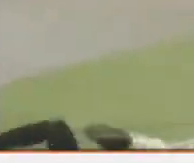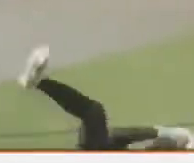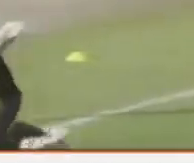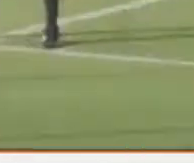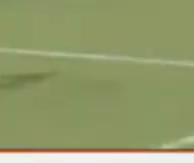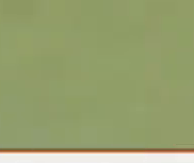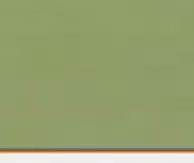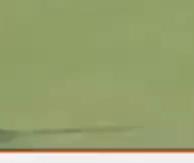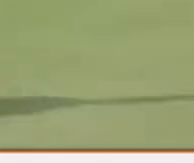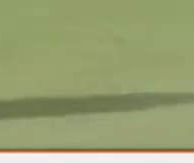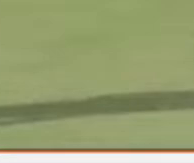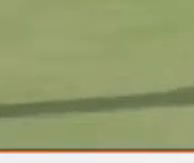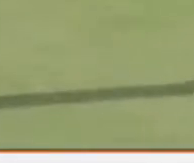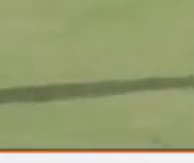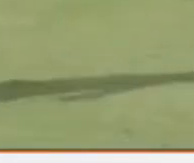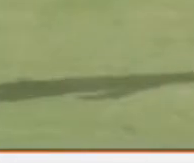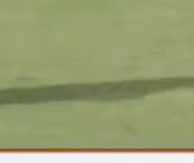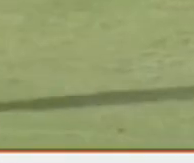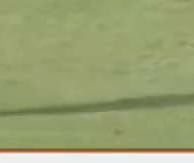Kabura!